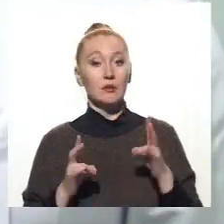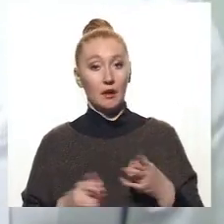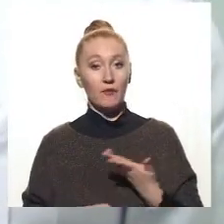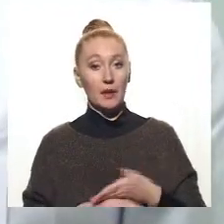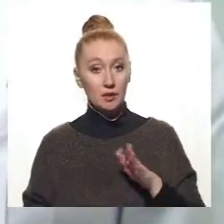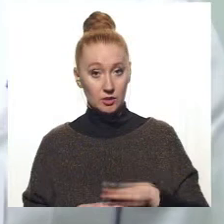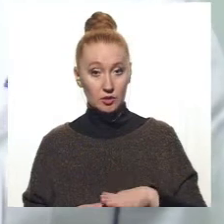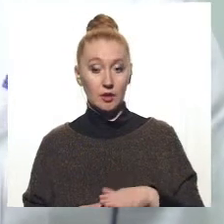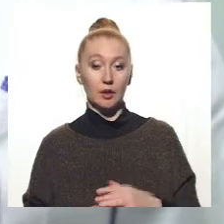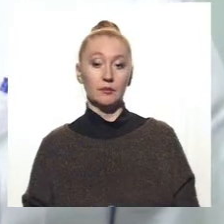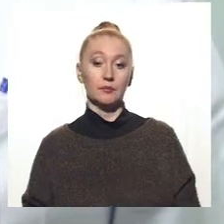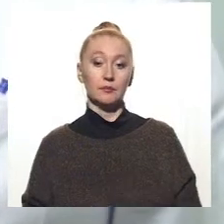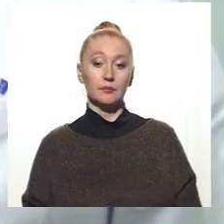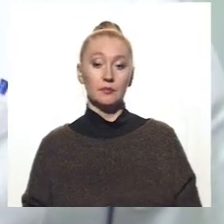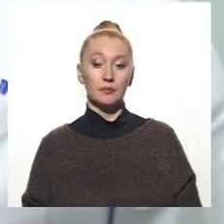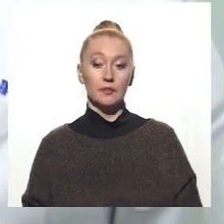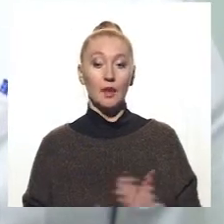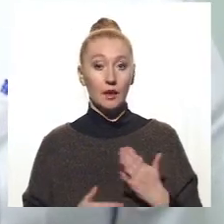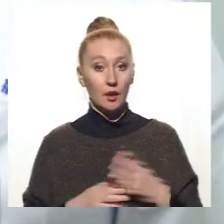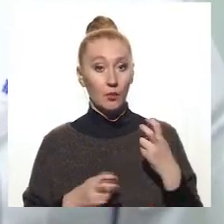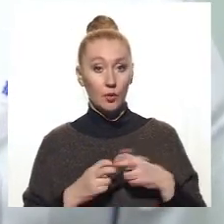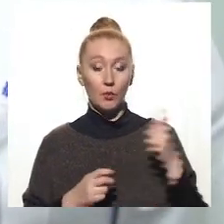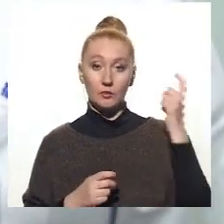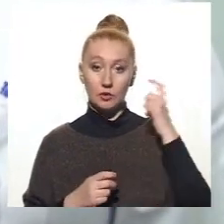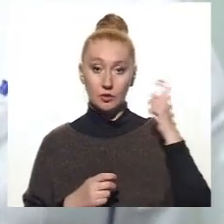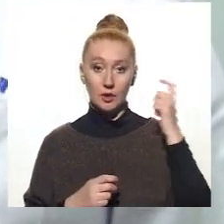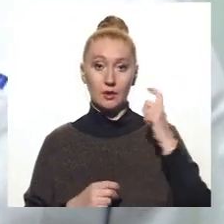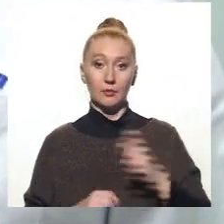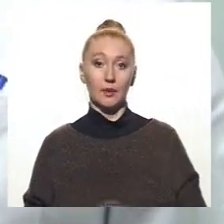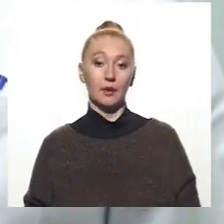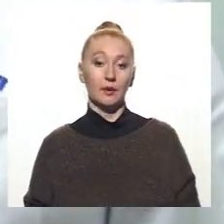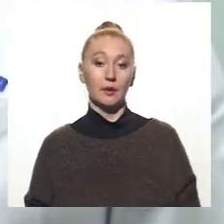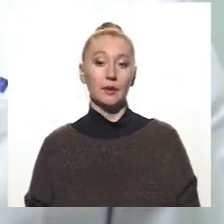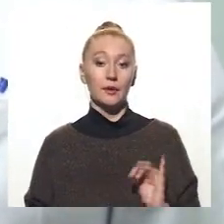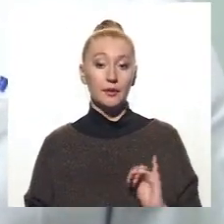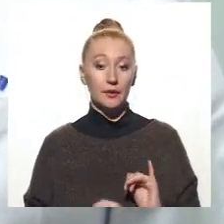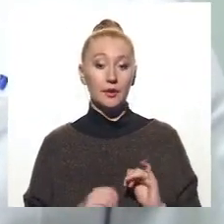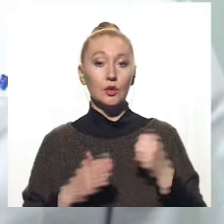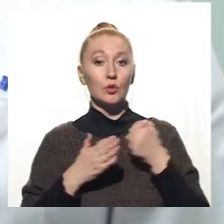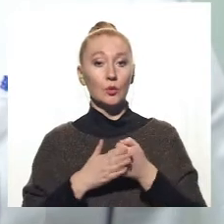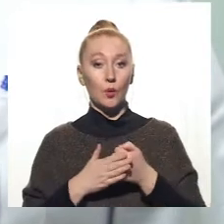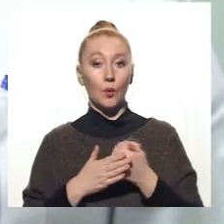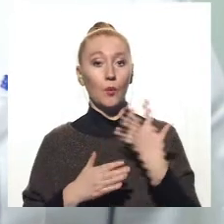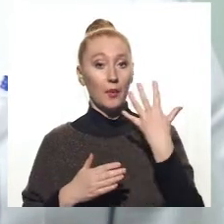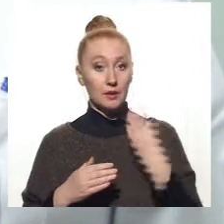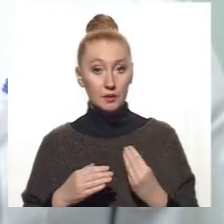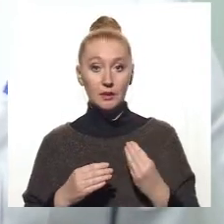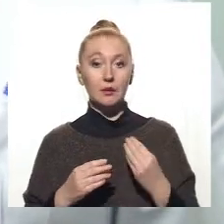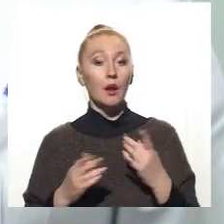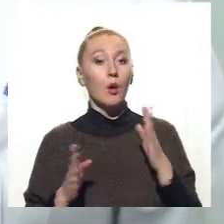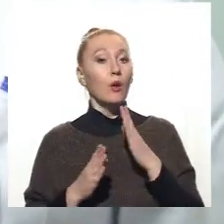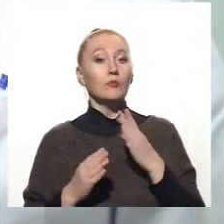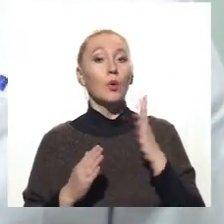тяжка, є перелом основи черепа, і до 5 діб ми ніяких